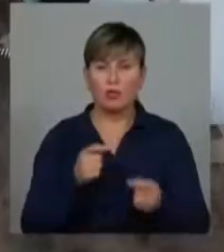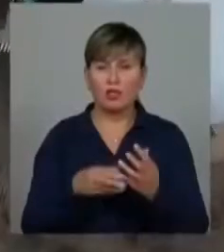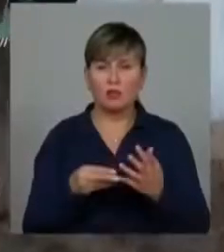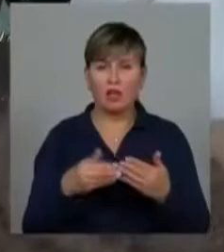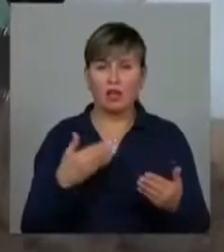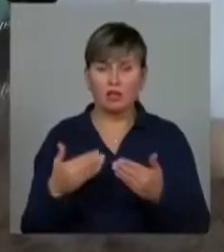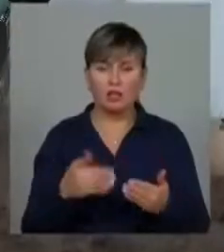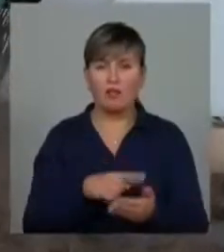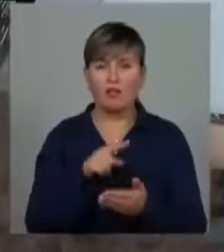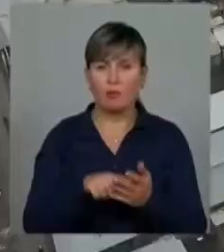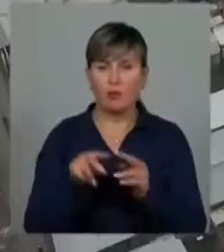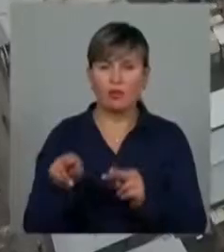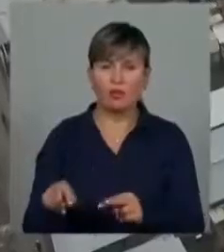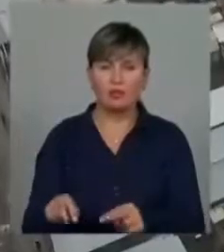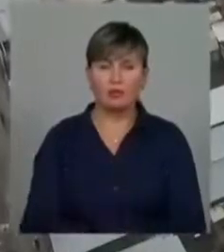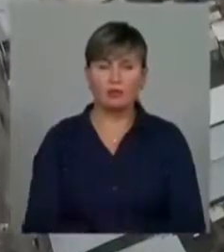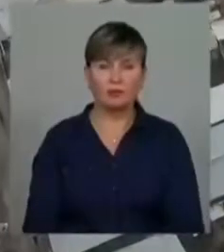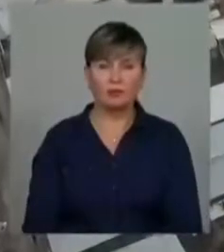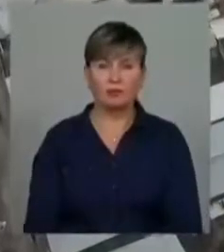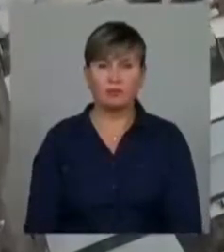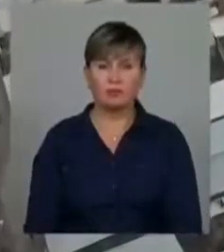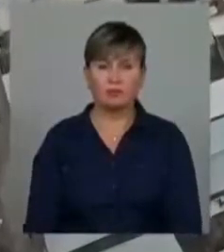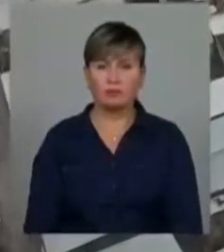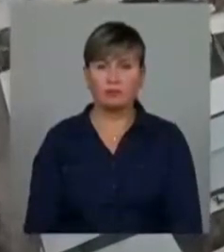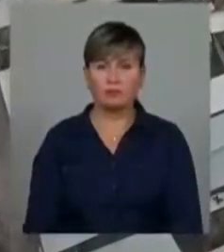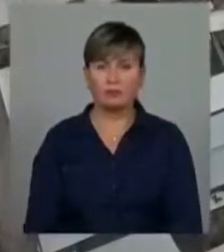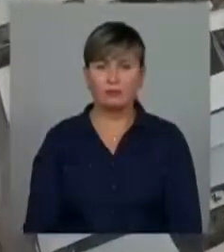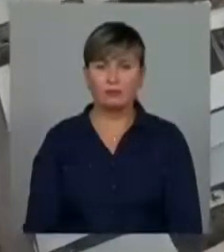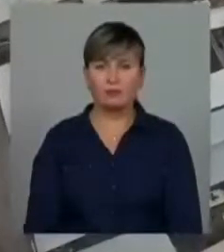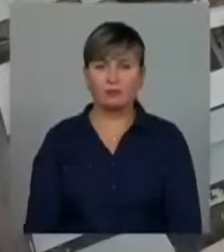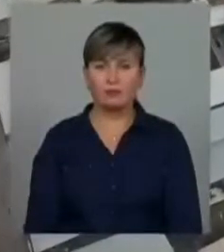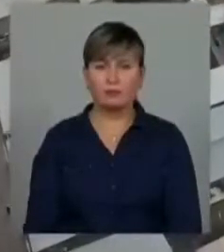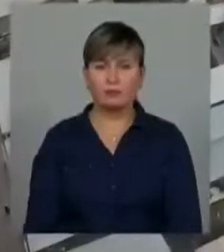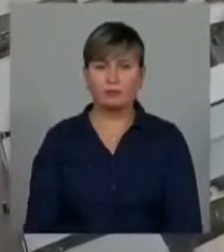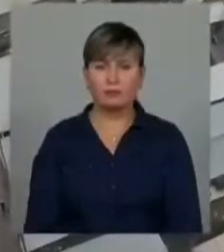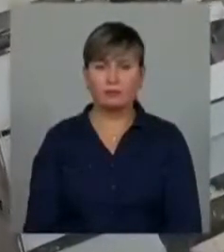отношений взять вопрос на контроль. Рамина Мирзалимова, Ялкунжан Ашимжанов, телеканал Алматы.